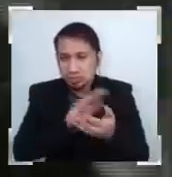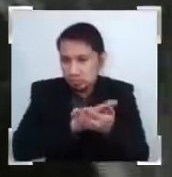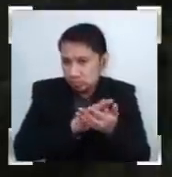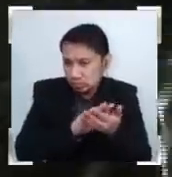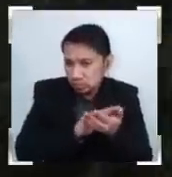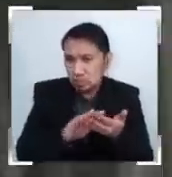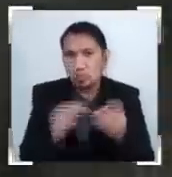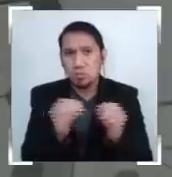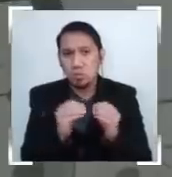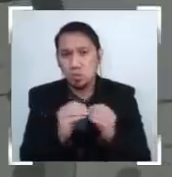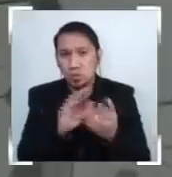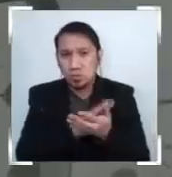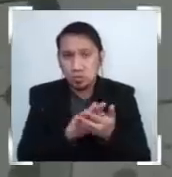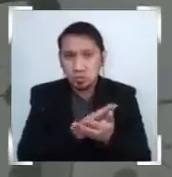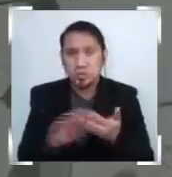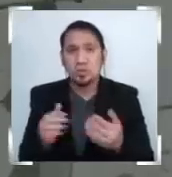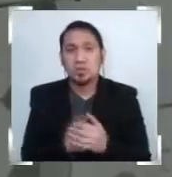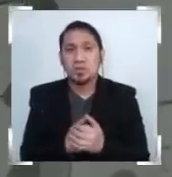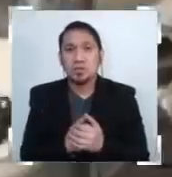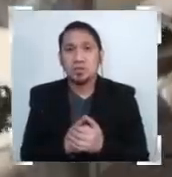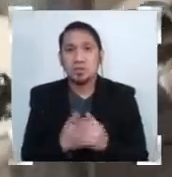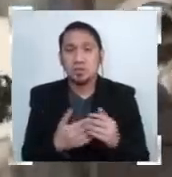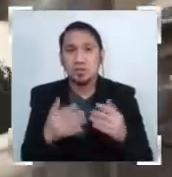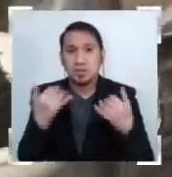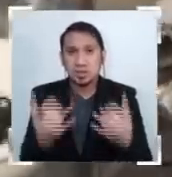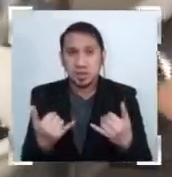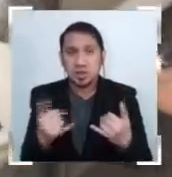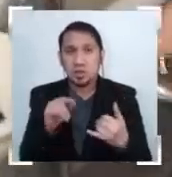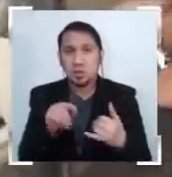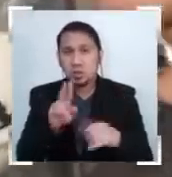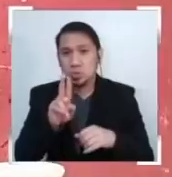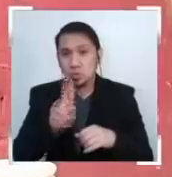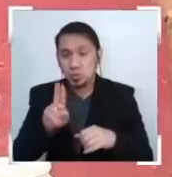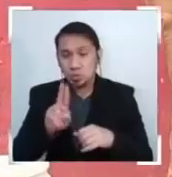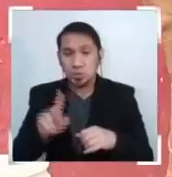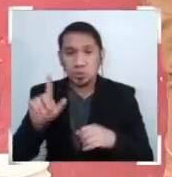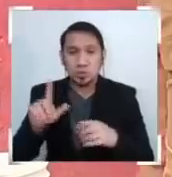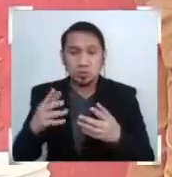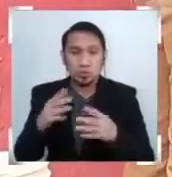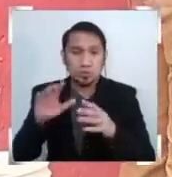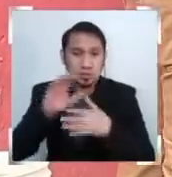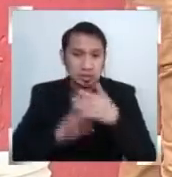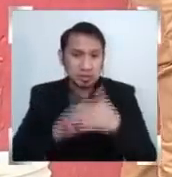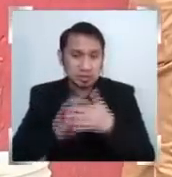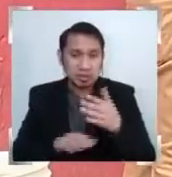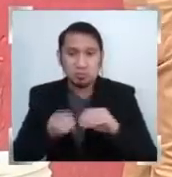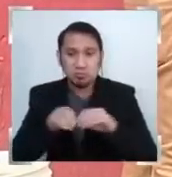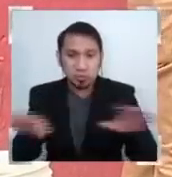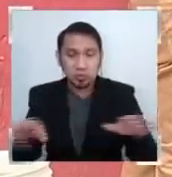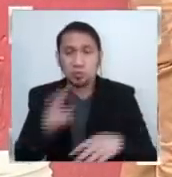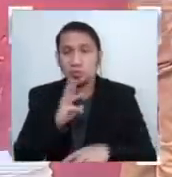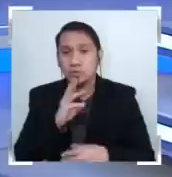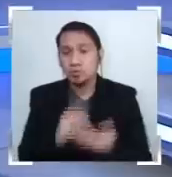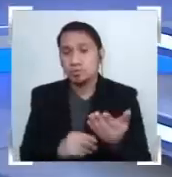ng ating filtration membranes. Napilitan po tayo na babaan ang production. Ako si Cedric Castillo, ang inyong saksi.